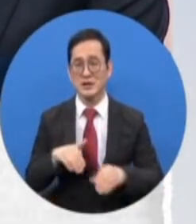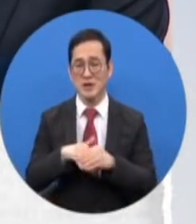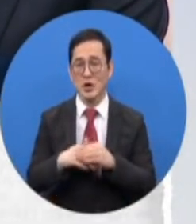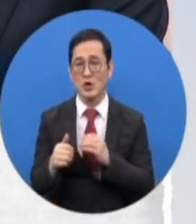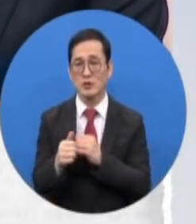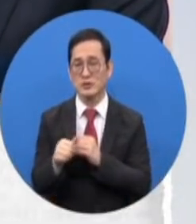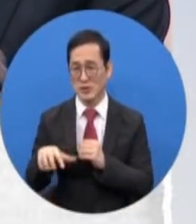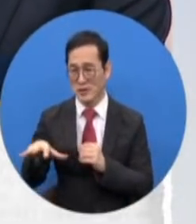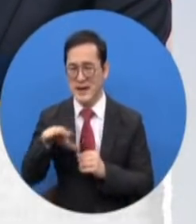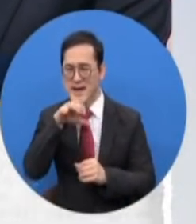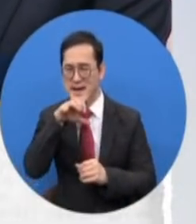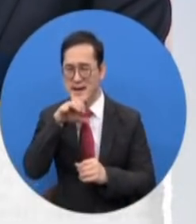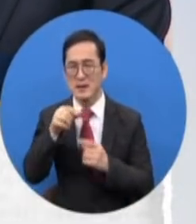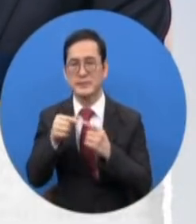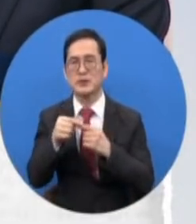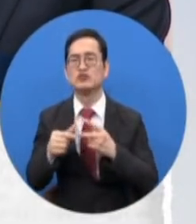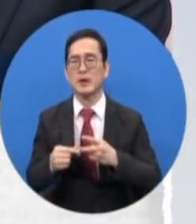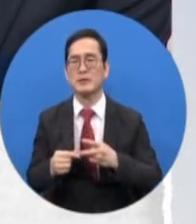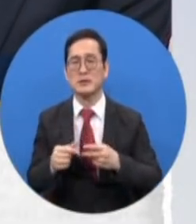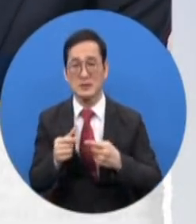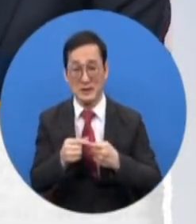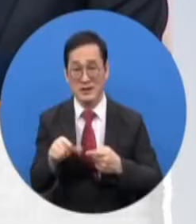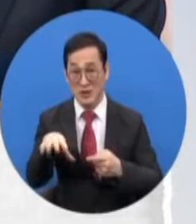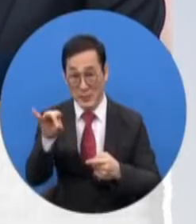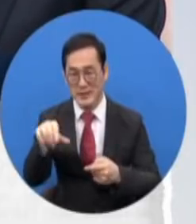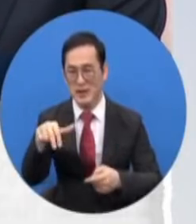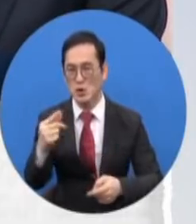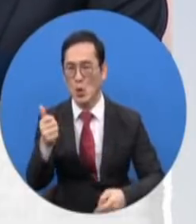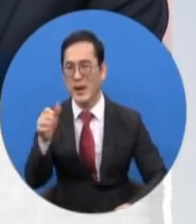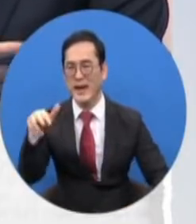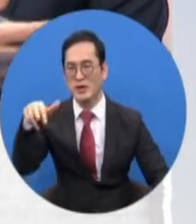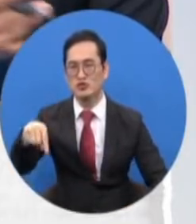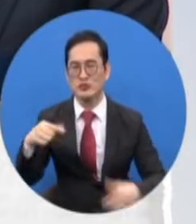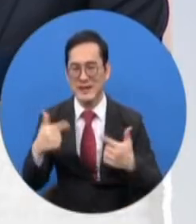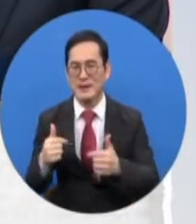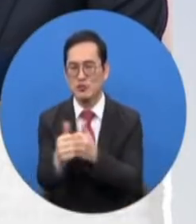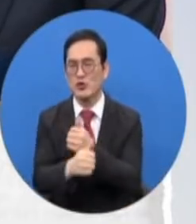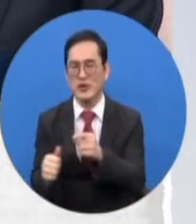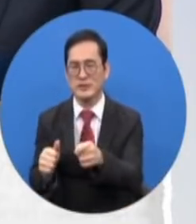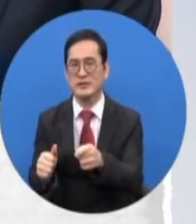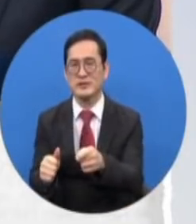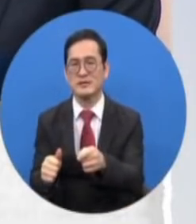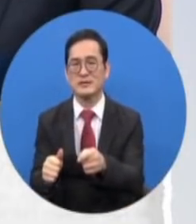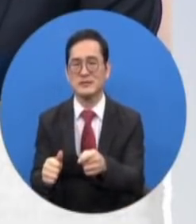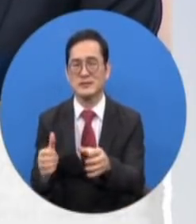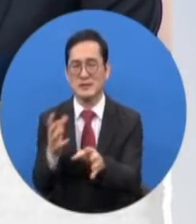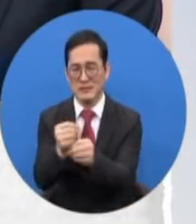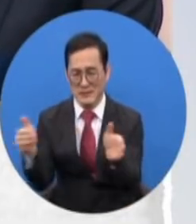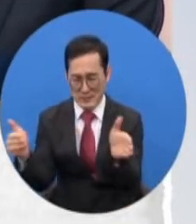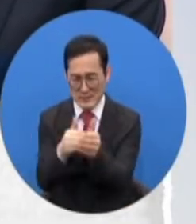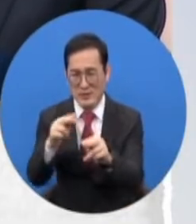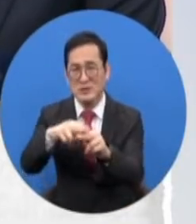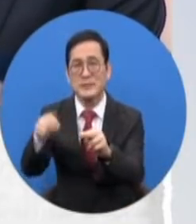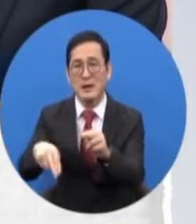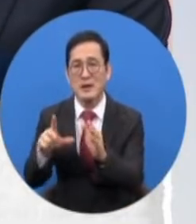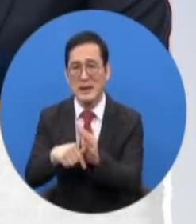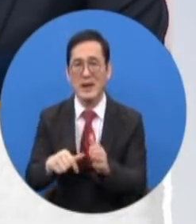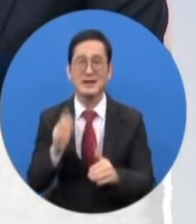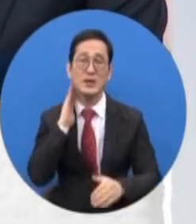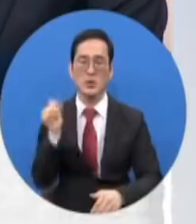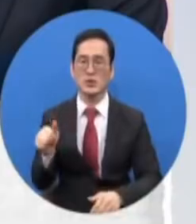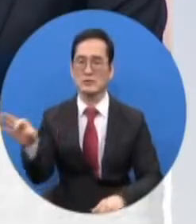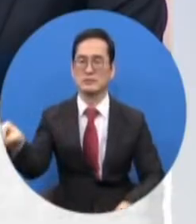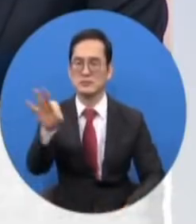조혜주 상임위원을 두고 대통령이 연임을 시키려고 하자 거기에 다시 선관위원 전체가 들고 일어나는 그런 일이 있었죠. 그러니까